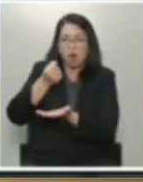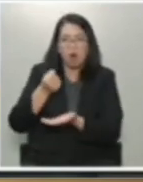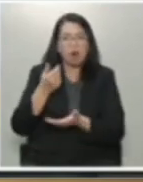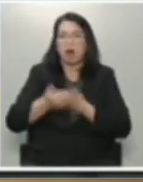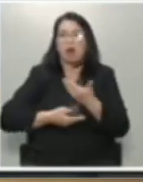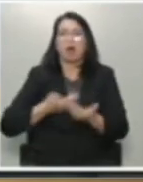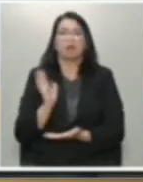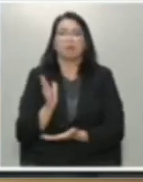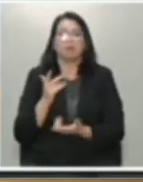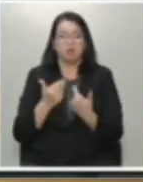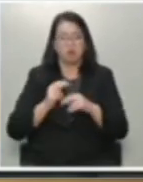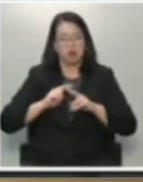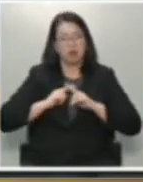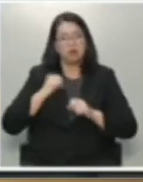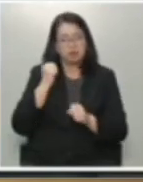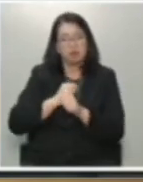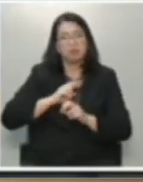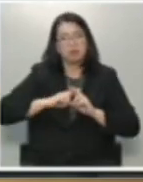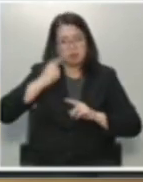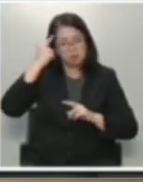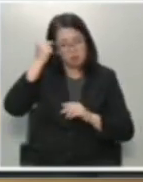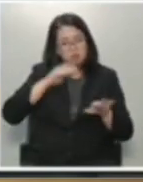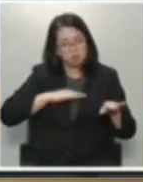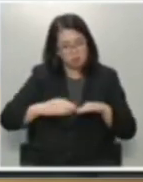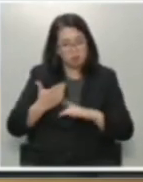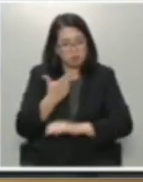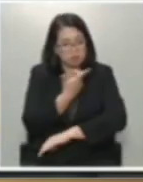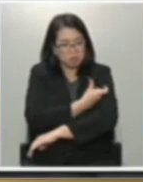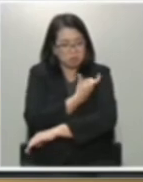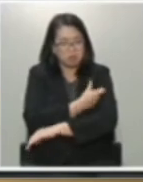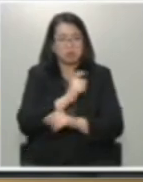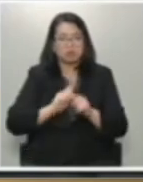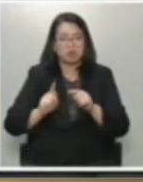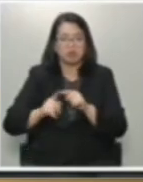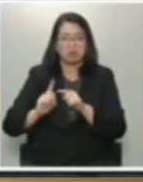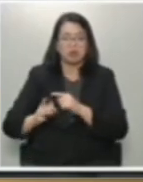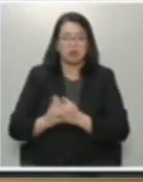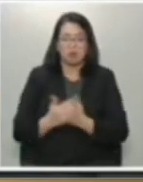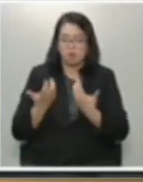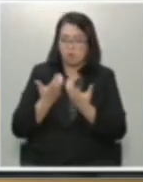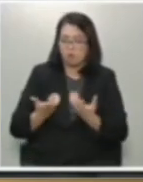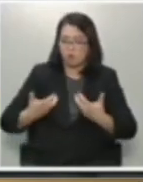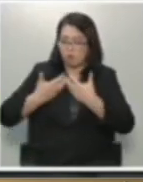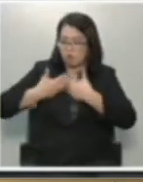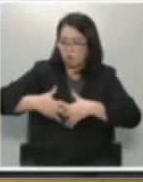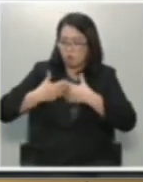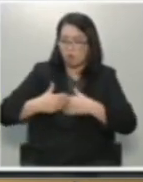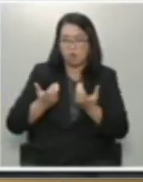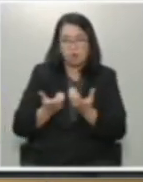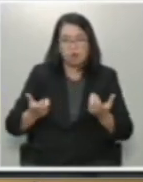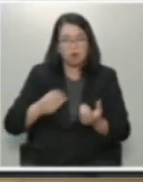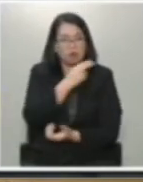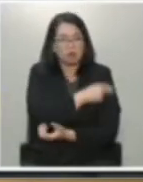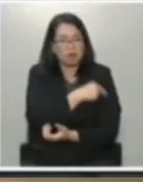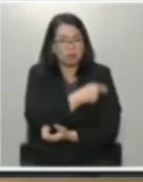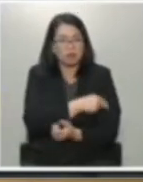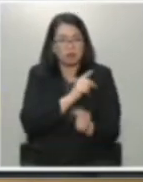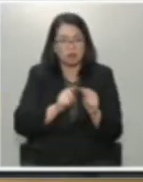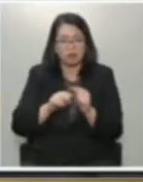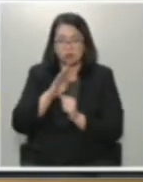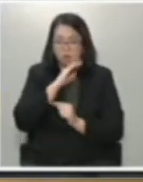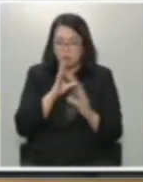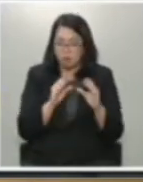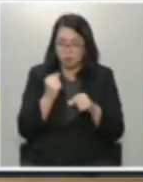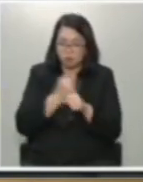ายนะครับเรื่องของวัสดุอุปกรณ์เรื่องของเทสคิดต่างๆเรื่องอุปกรณ์ที่เราต้องเตรียมการไว้เนี่ยถ้าเรามีการประชุมมี